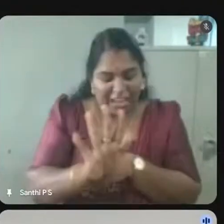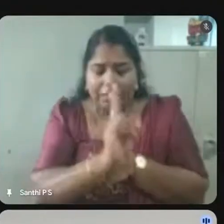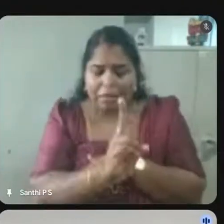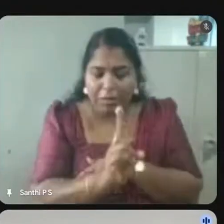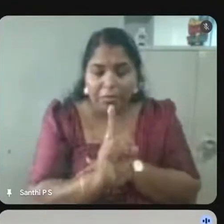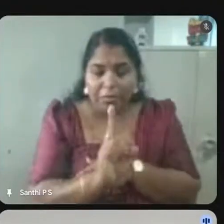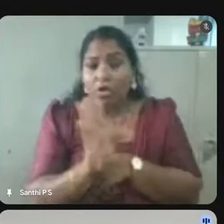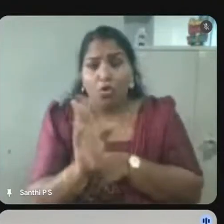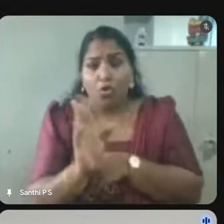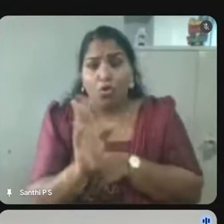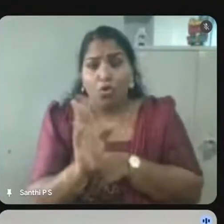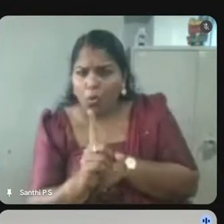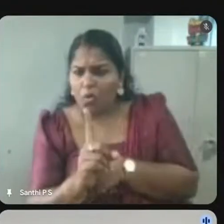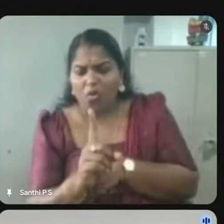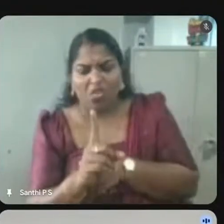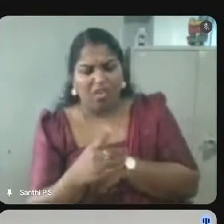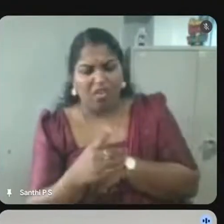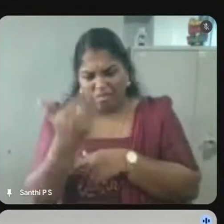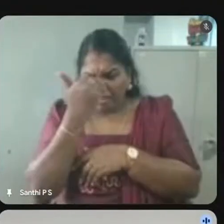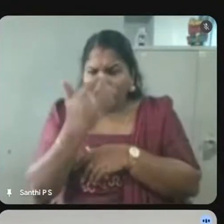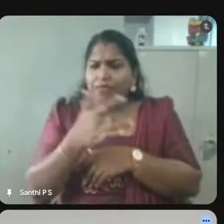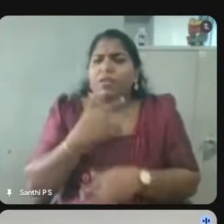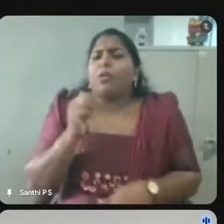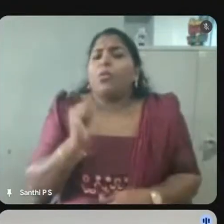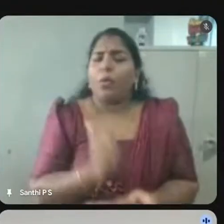വെക്കാൻ എൻകറേജ് ചെയ്യുക, പ്രോത്സാഹിപ്പിക്കുക എന്നുള്ളതും